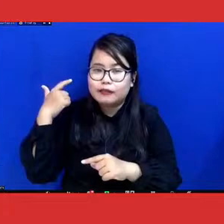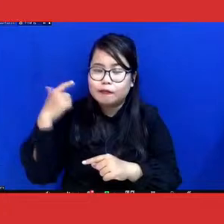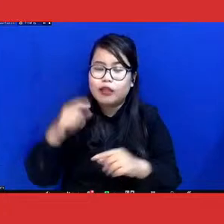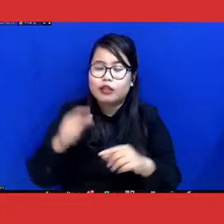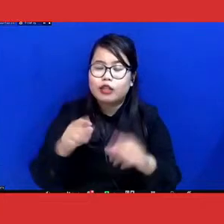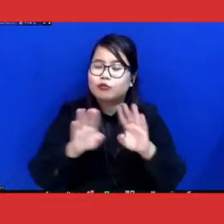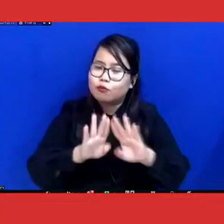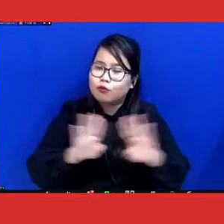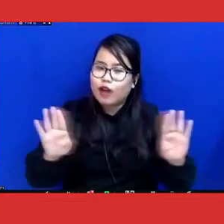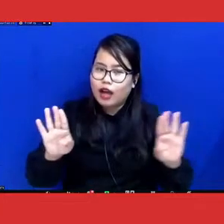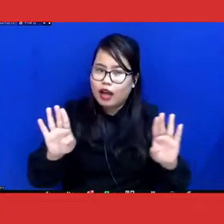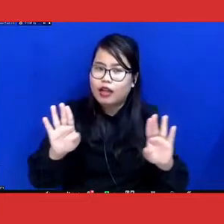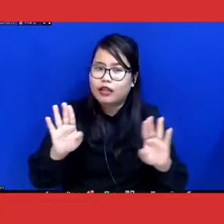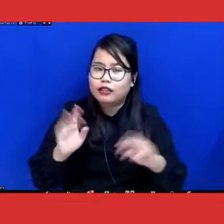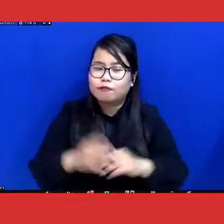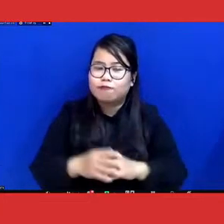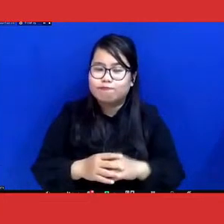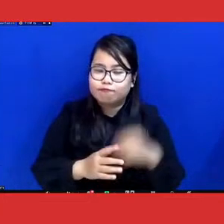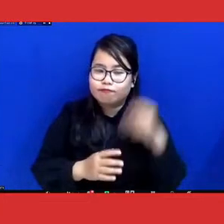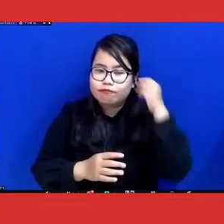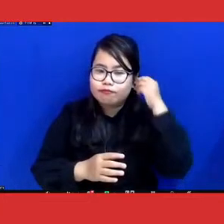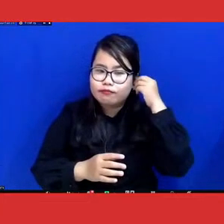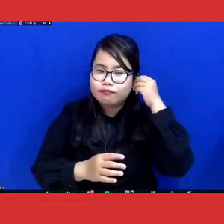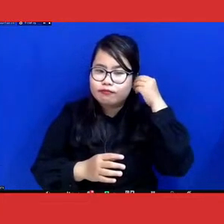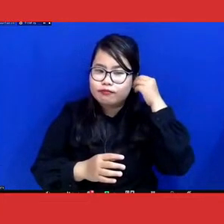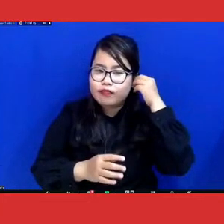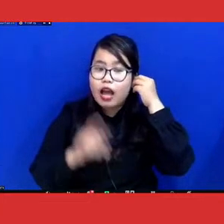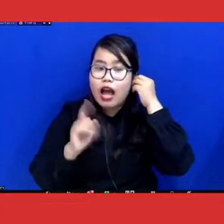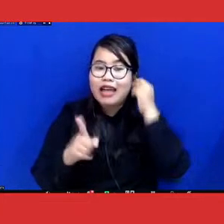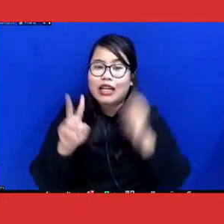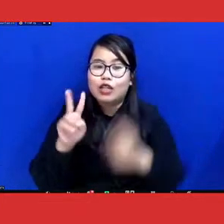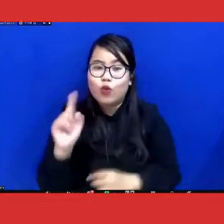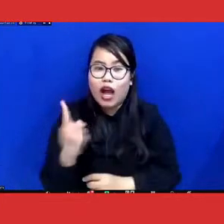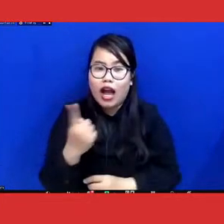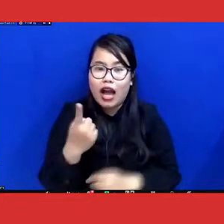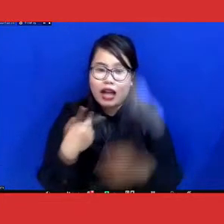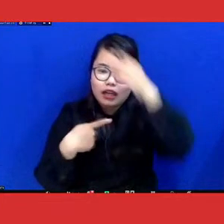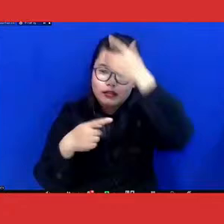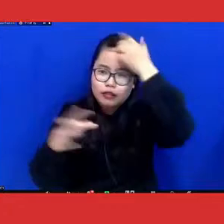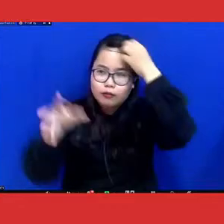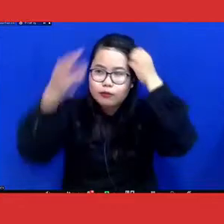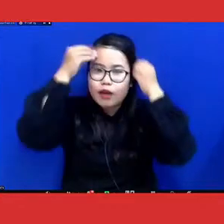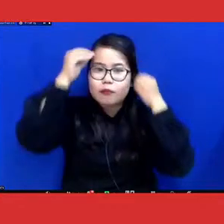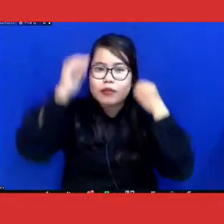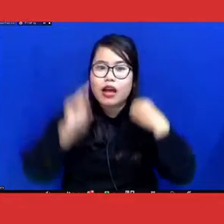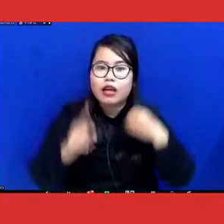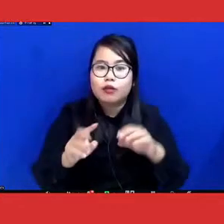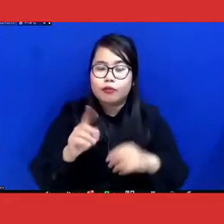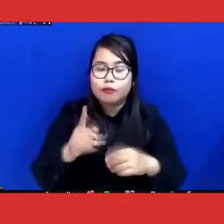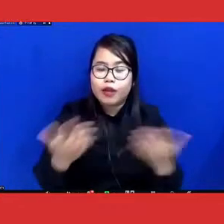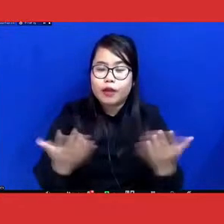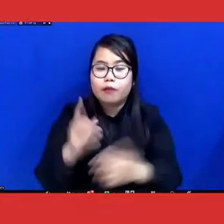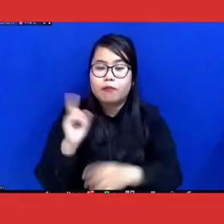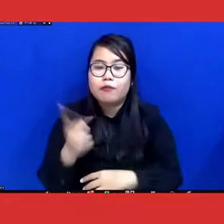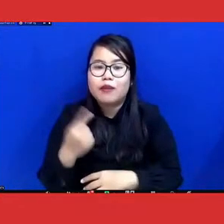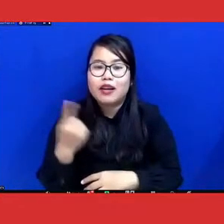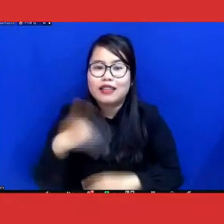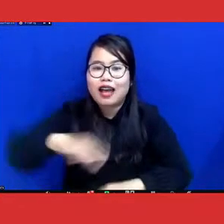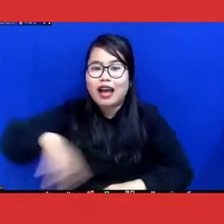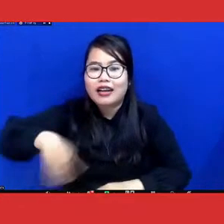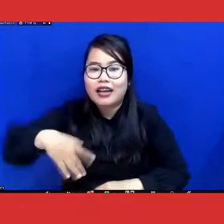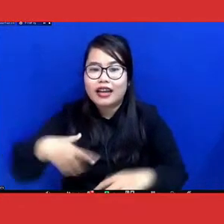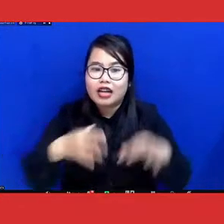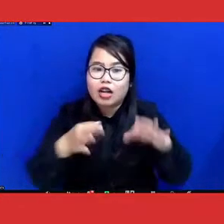pembukaannya, very strong message. Ada dua hal yang tadi saya tangkap, yaitu yang pertama adalah pemerintah daerah dan kota